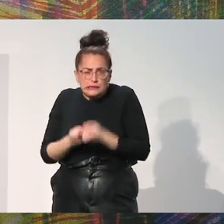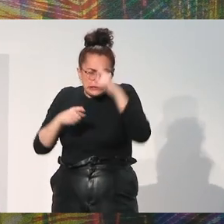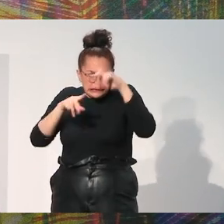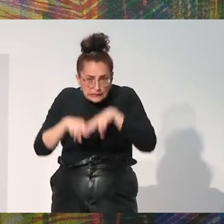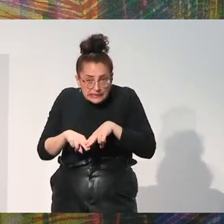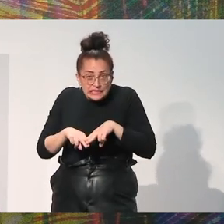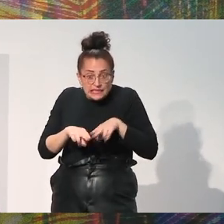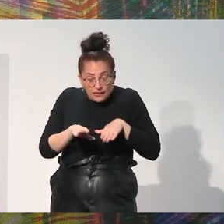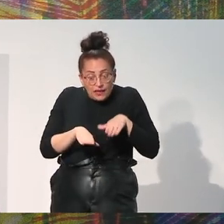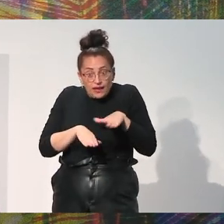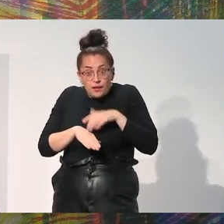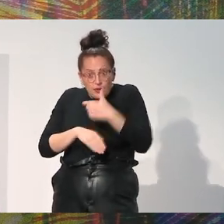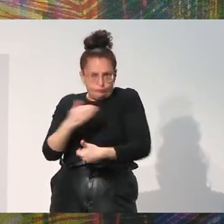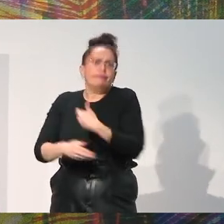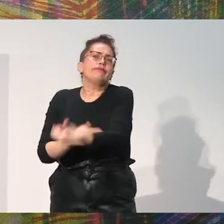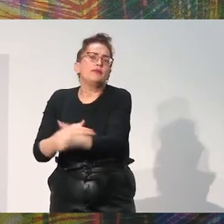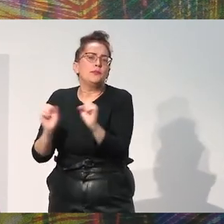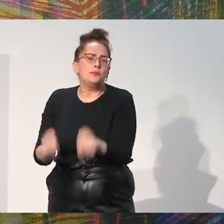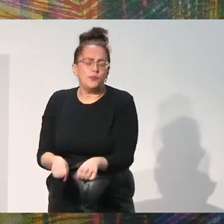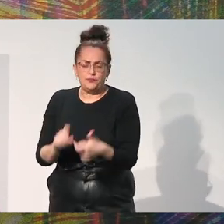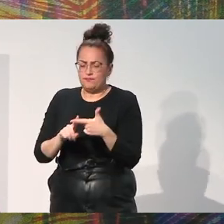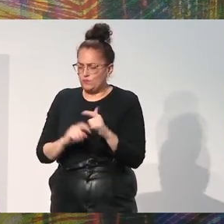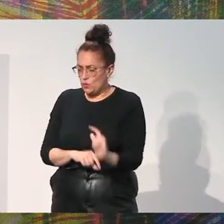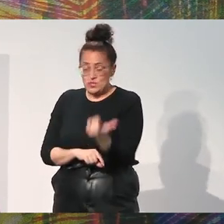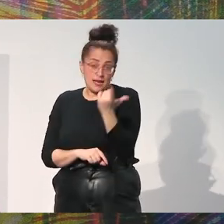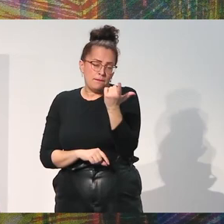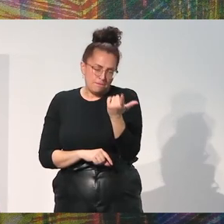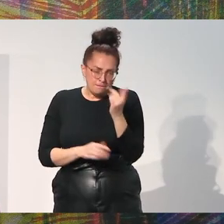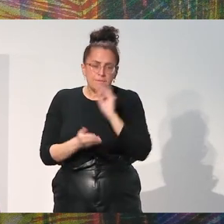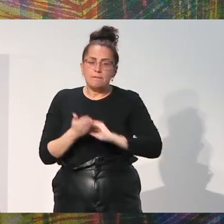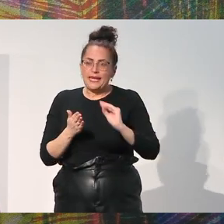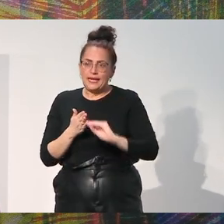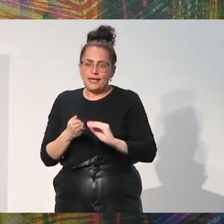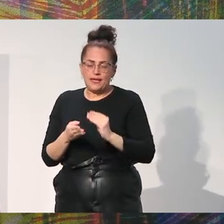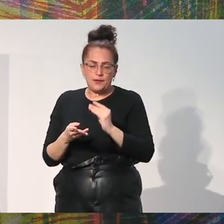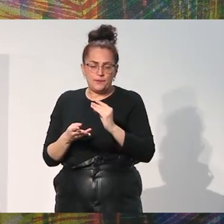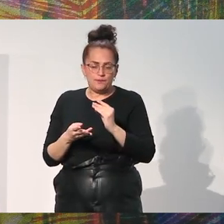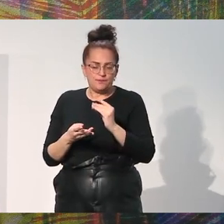pu déployer le reste. Ensuite, mon deuxième souci d'écriture, c'était